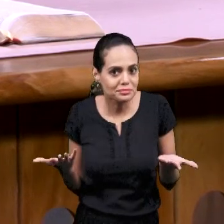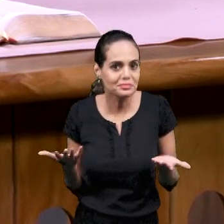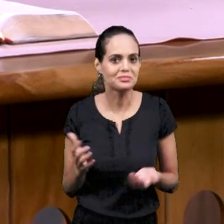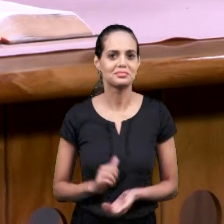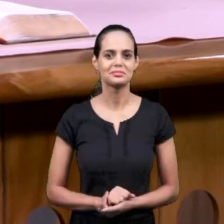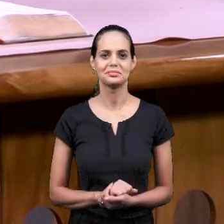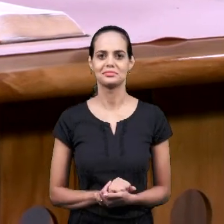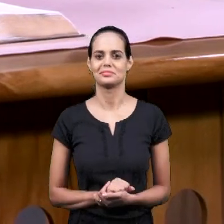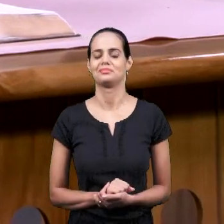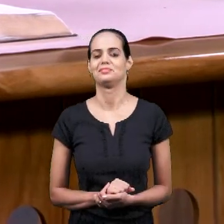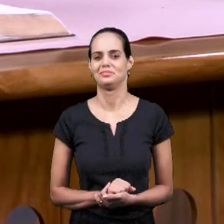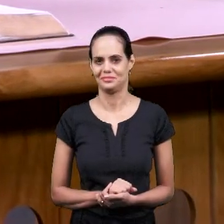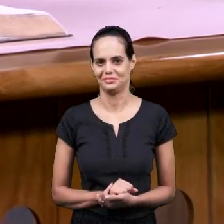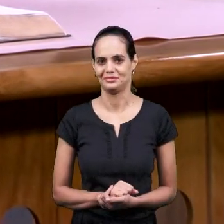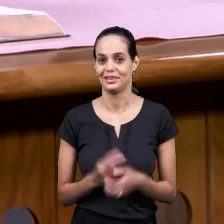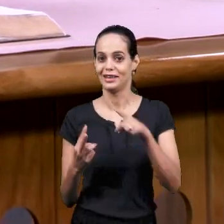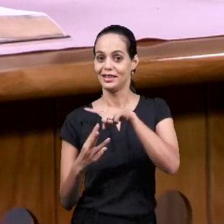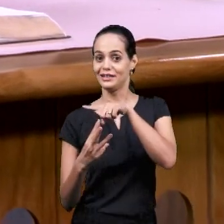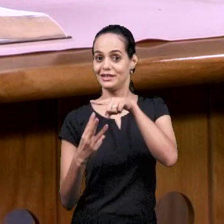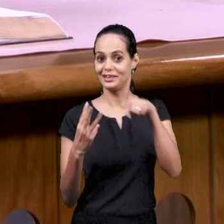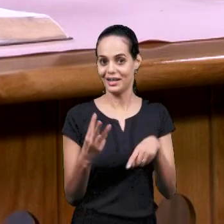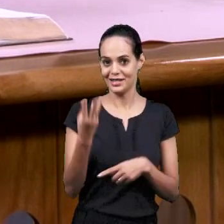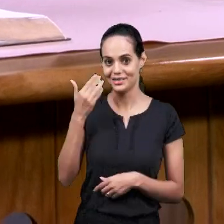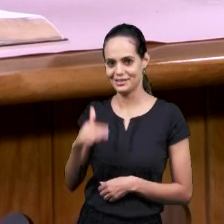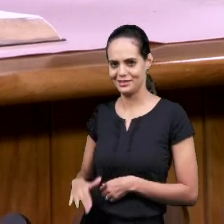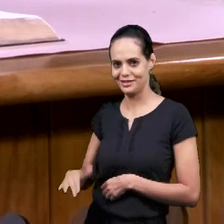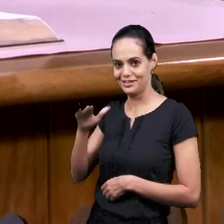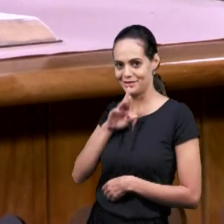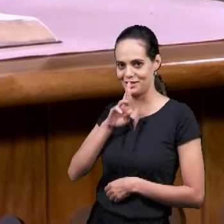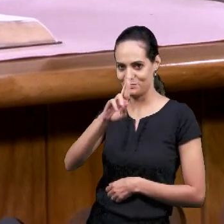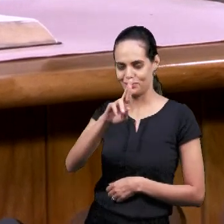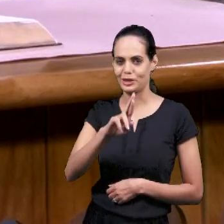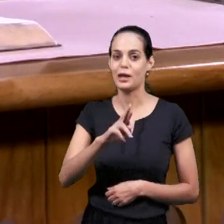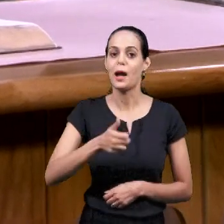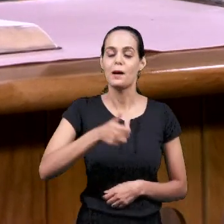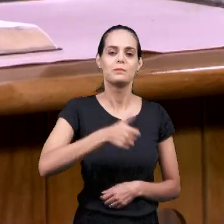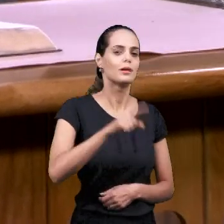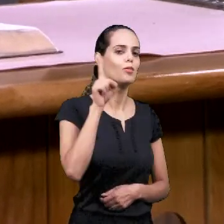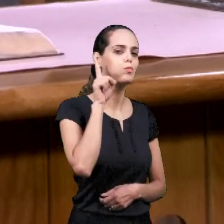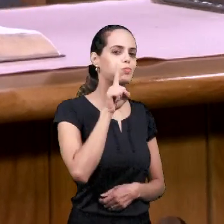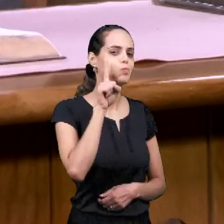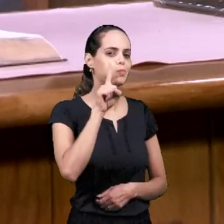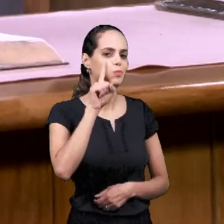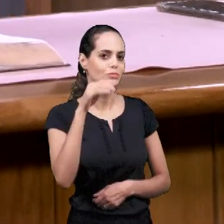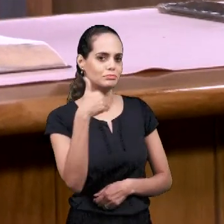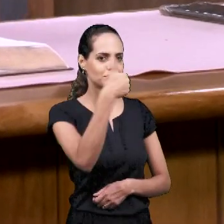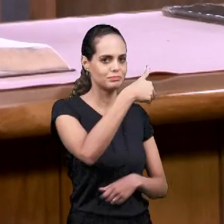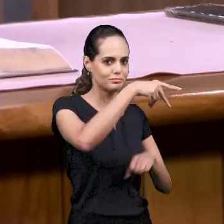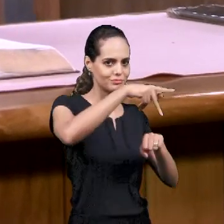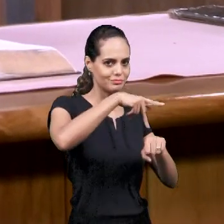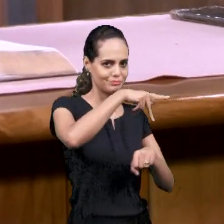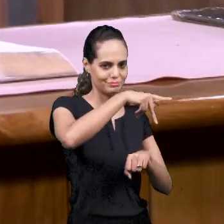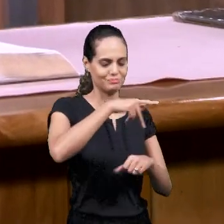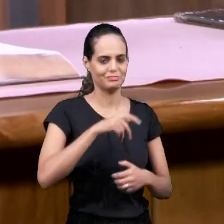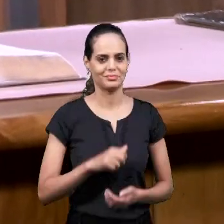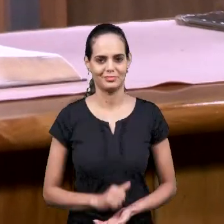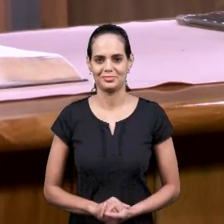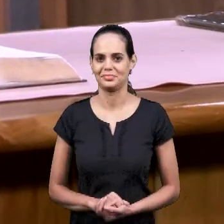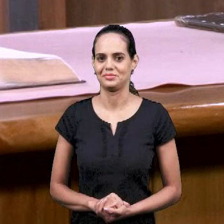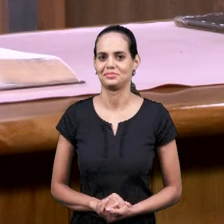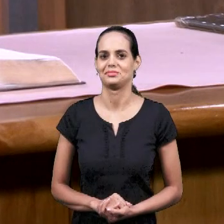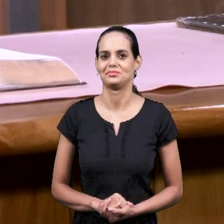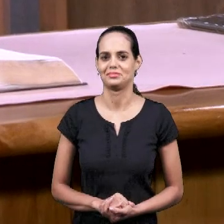la participation des enfants qui vont répondre à ces trois questions. La première se trouve des États-Unis des Amériques, l'église